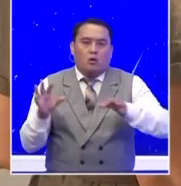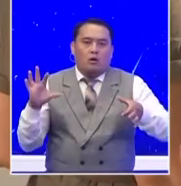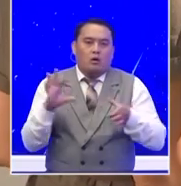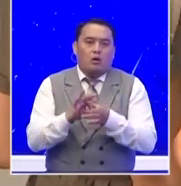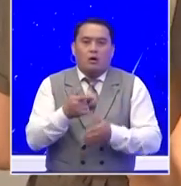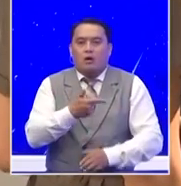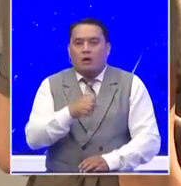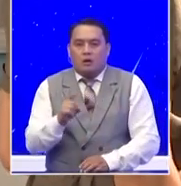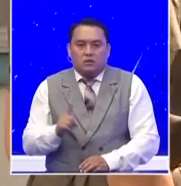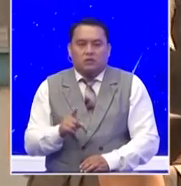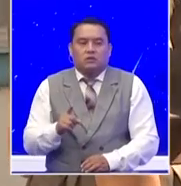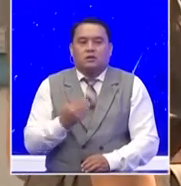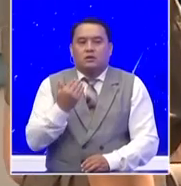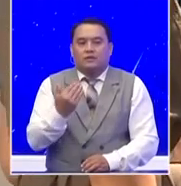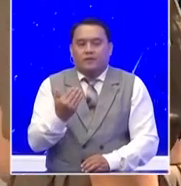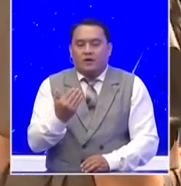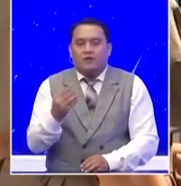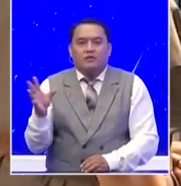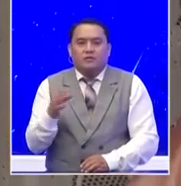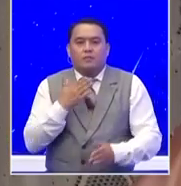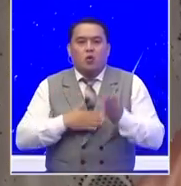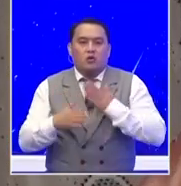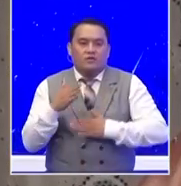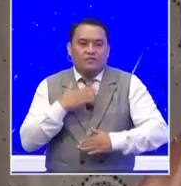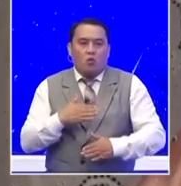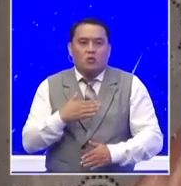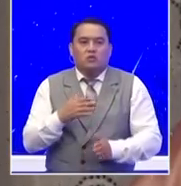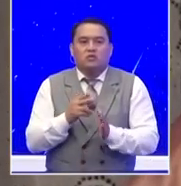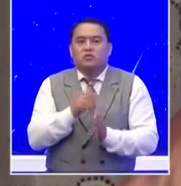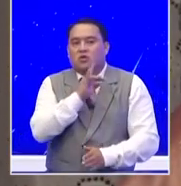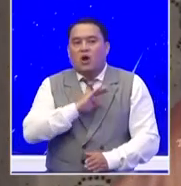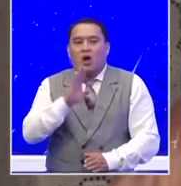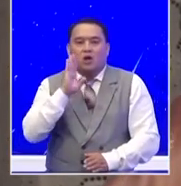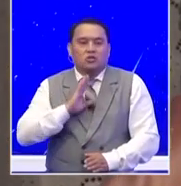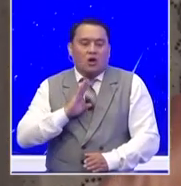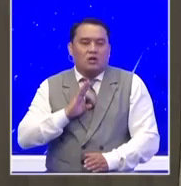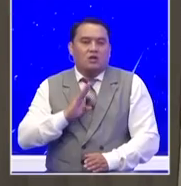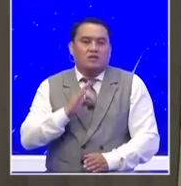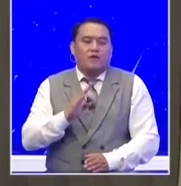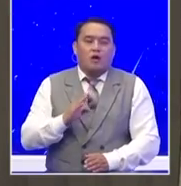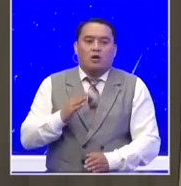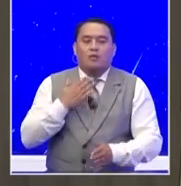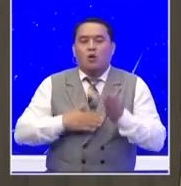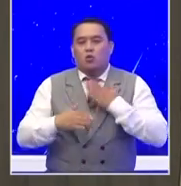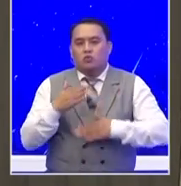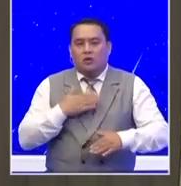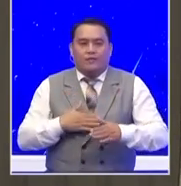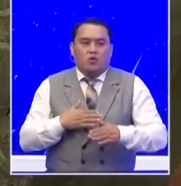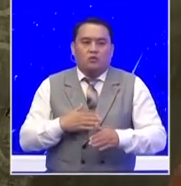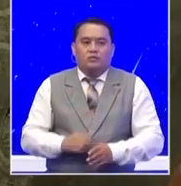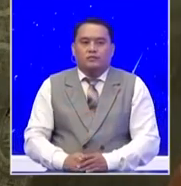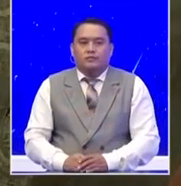подключившихся абонентов и пенсионерка Зура Ахмеджанова. 88-летняя женщина за год по достоинству оценила преимущества природного